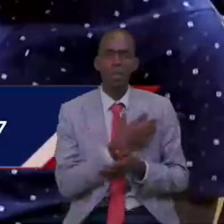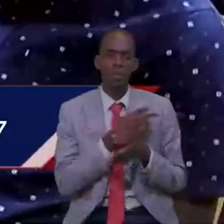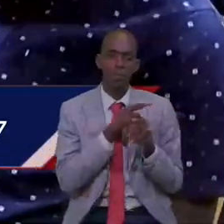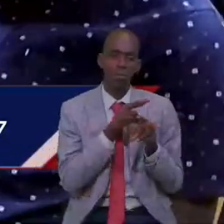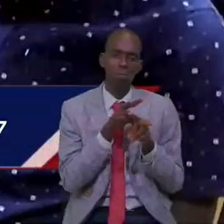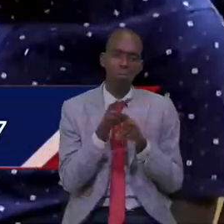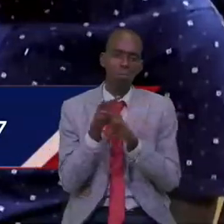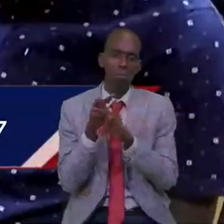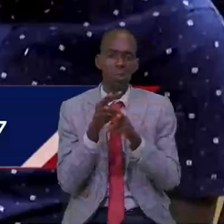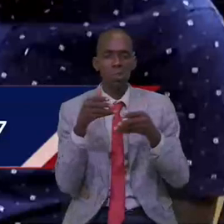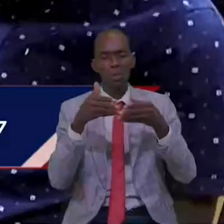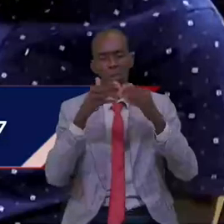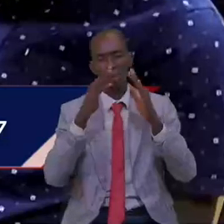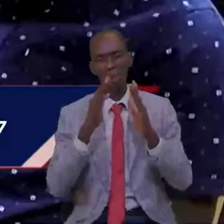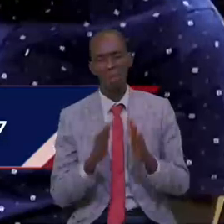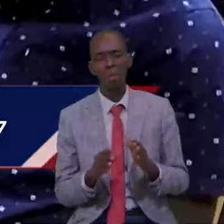Luc 23, 35.